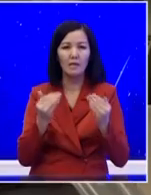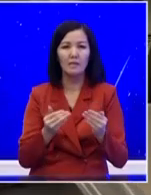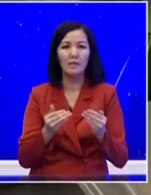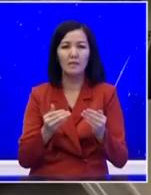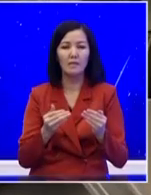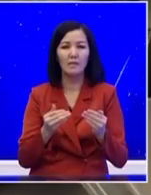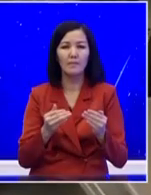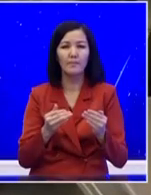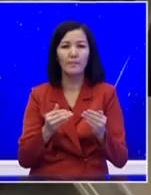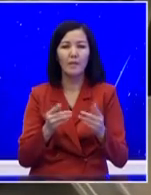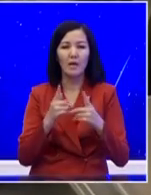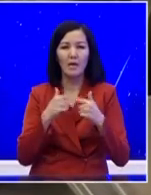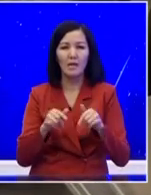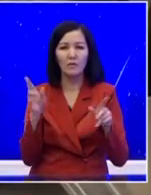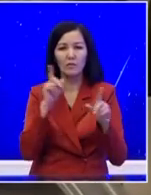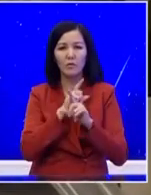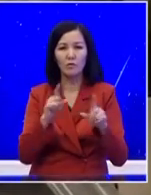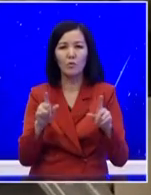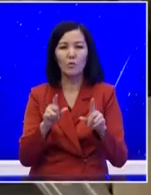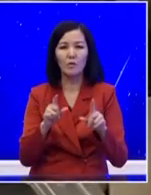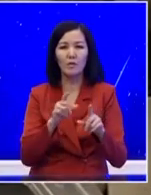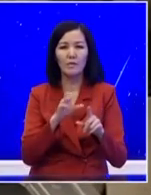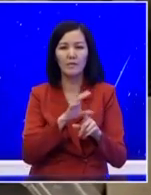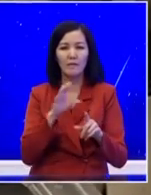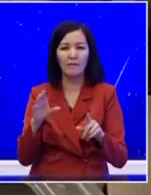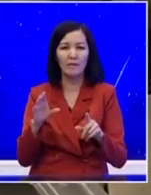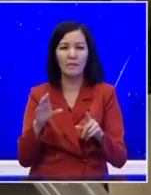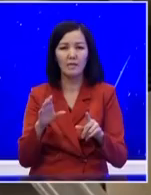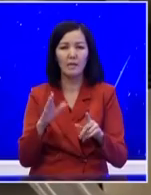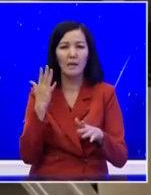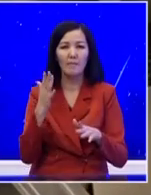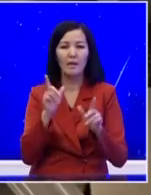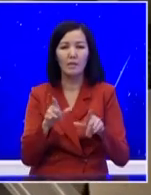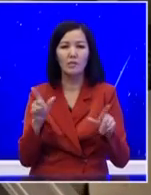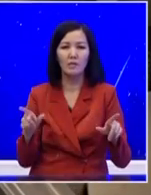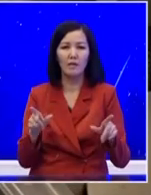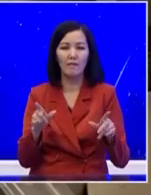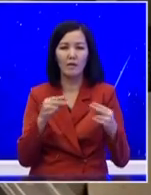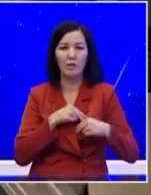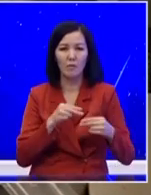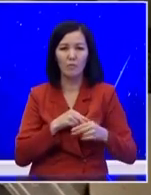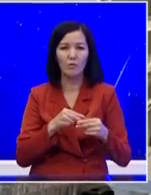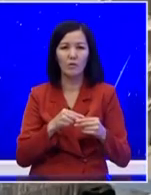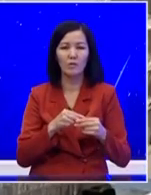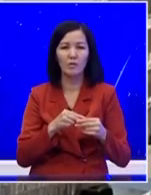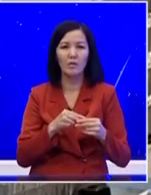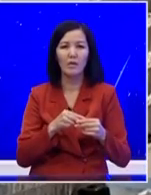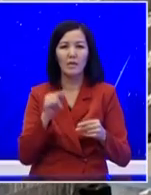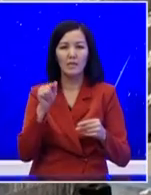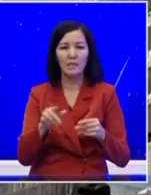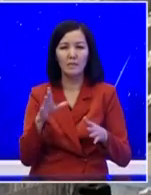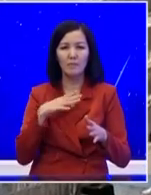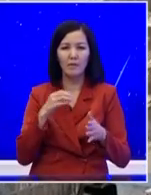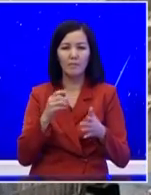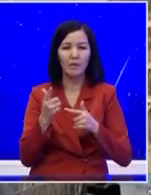кухне, организованной в одну из школ Браги на севере страны, трудятся 5 мигрантов-волонтеров. Только за последний срок здесь